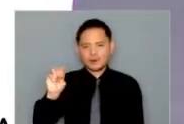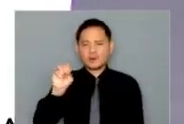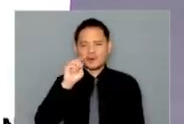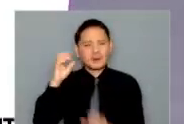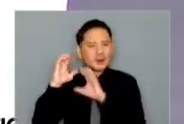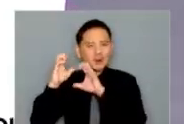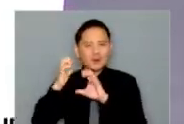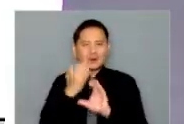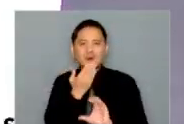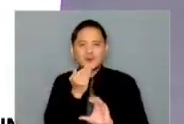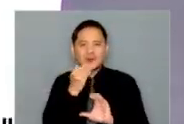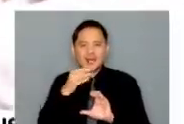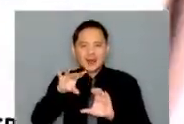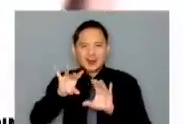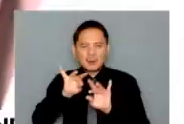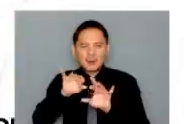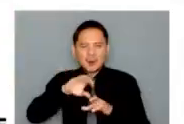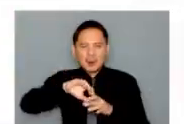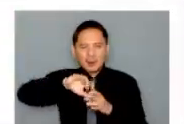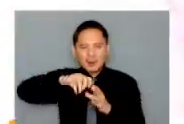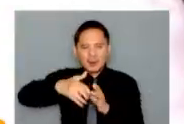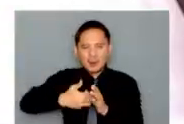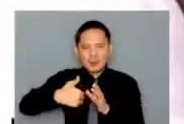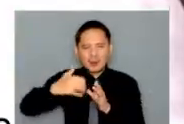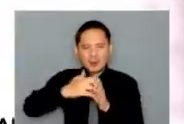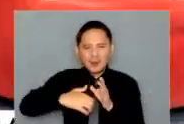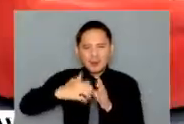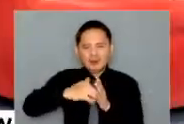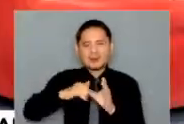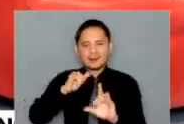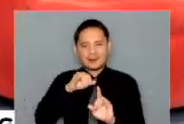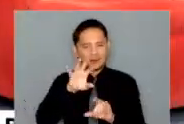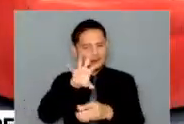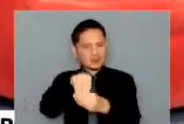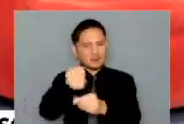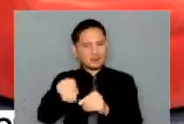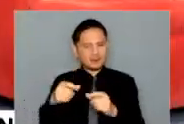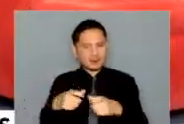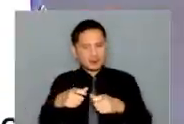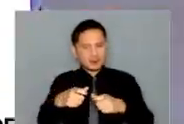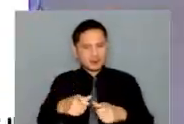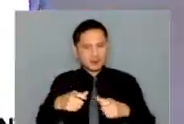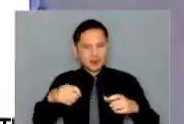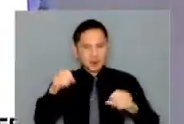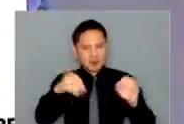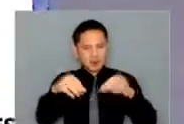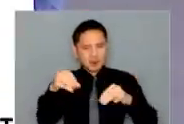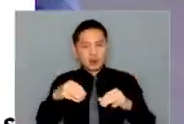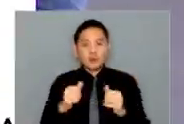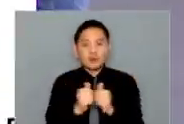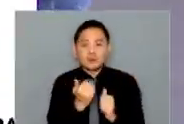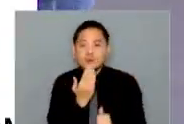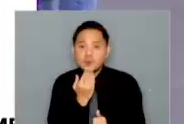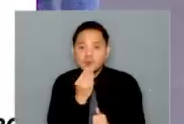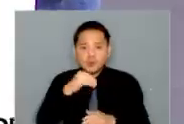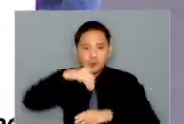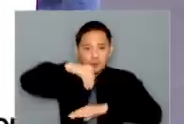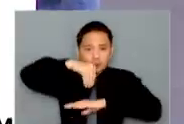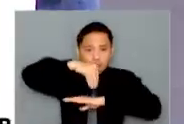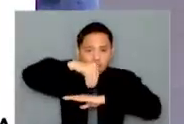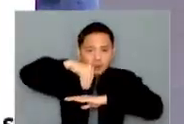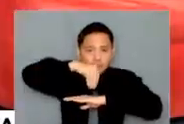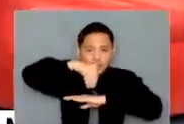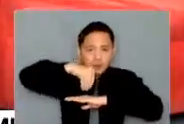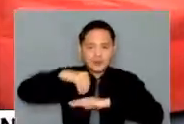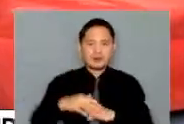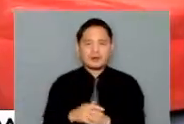piniki. Ba yun? Alam. Ito, yan. Ito? Oo. Asukal. Asukal para sa coffee. Sugar for coffee. Ah, okay. Meron coffee. Kasi di ba parang